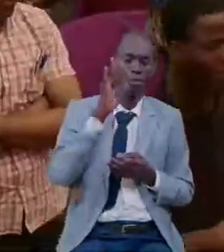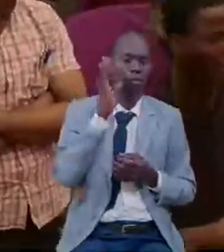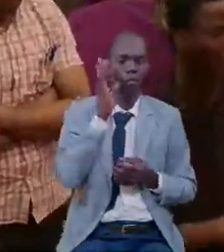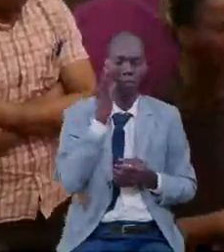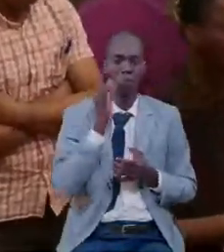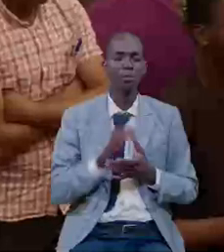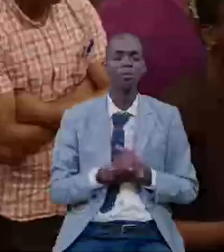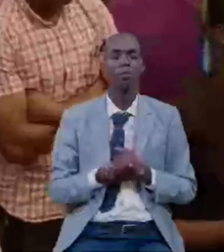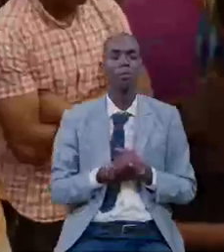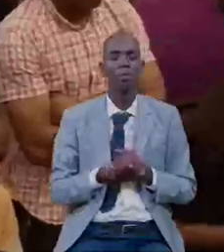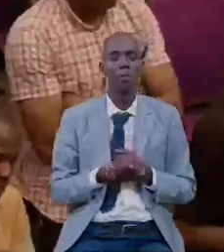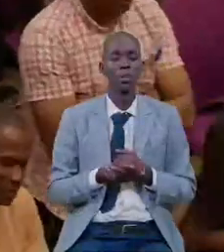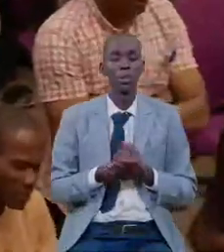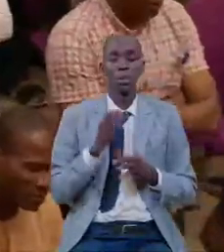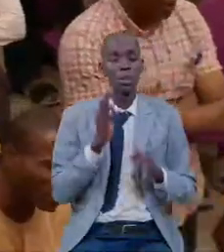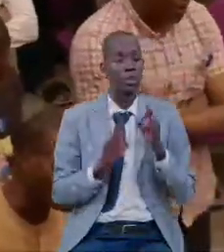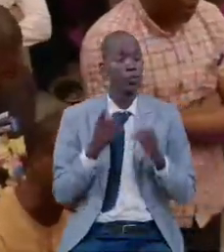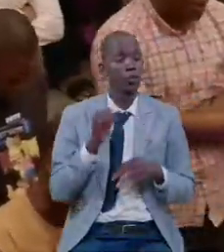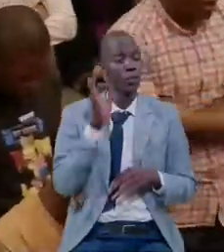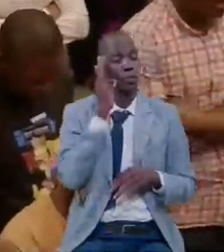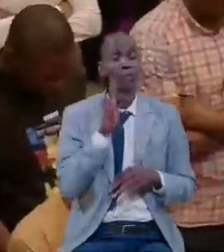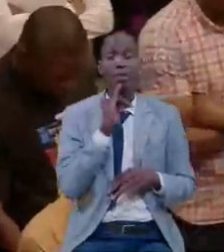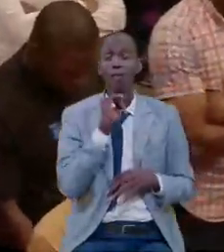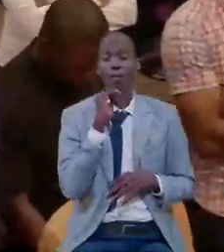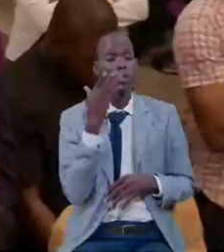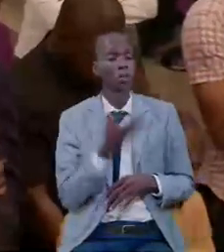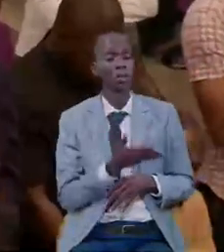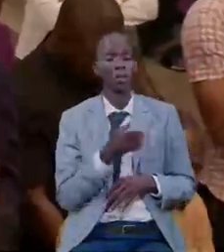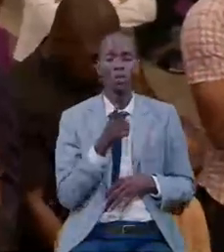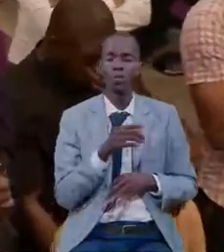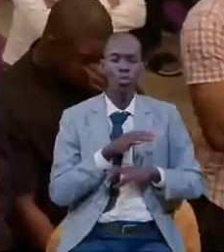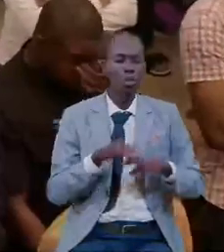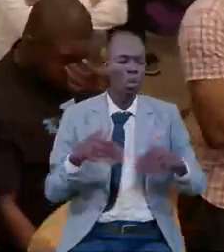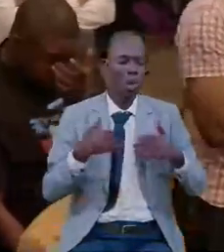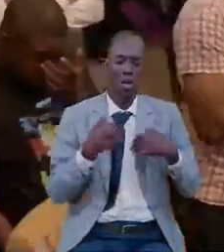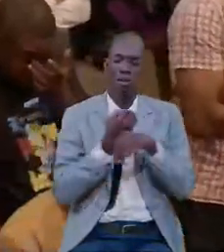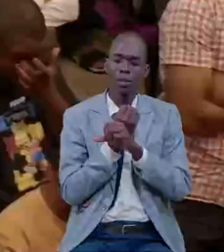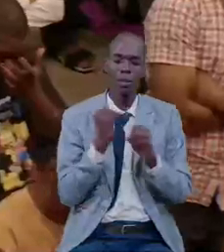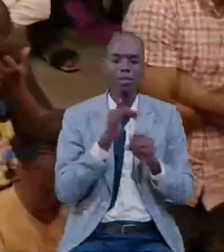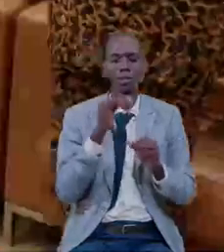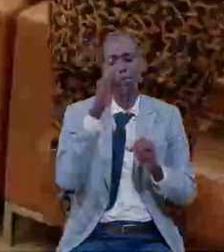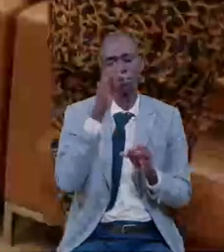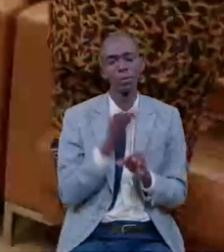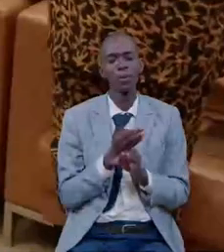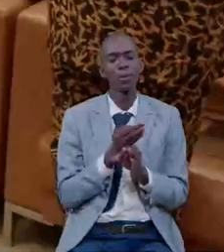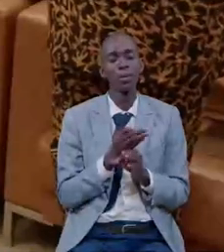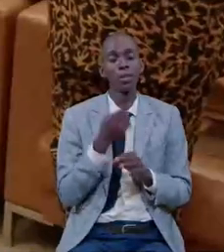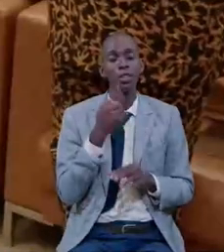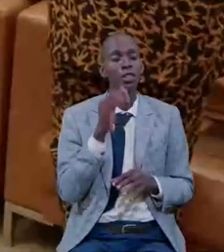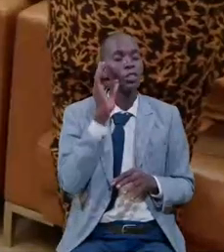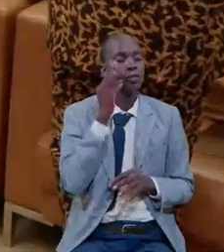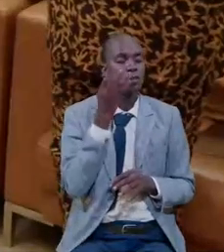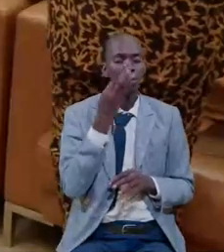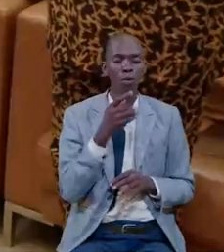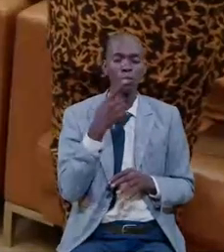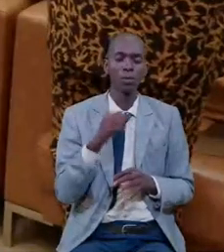les fruits appropriés scripturaires. Si les fruits ne sont pas là, n'ayez pas la foi salvatrice. Le fruit